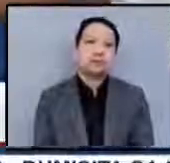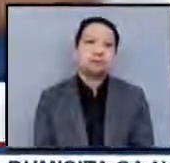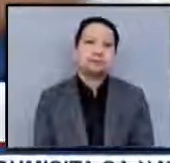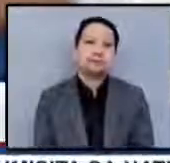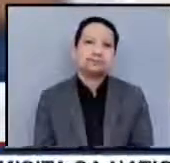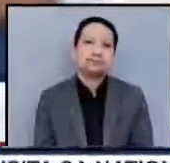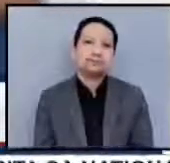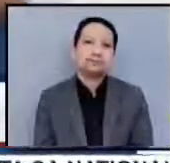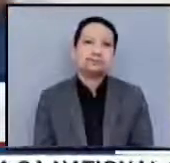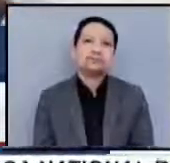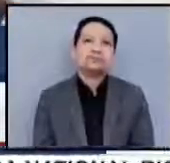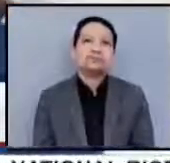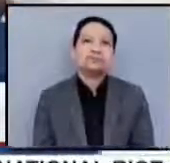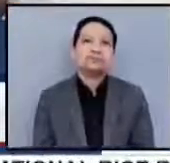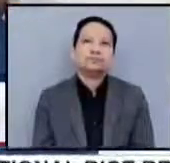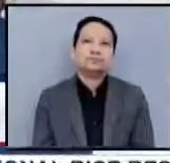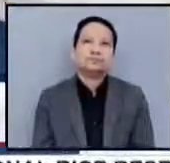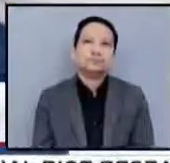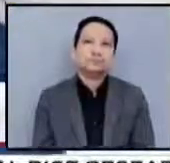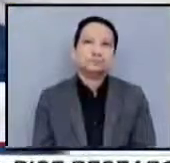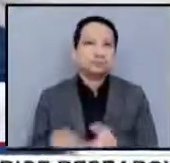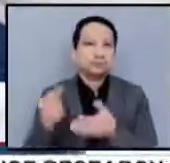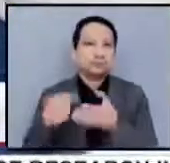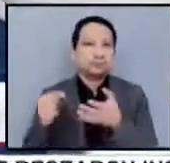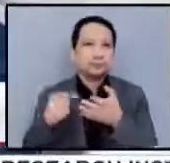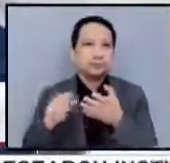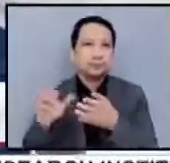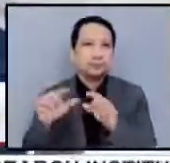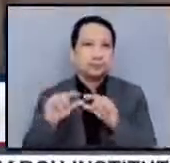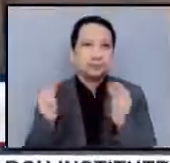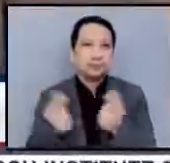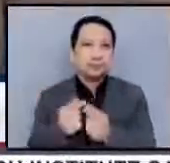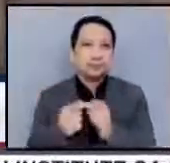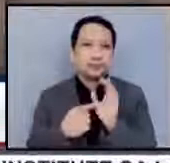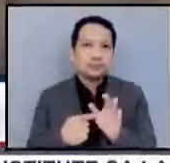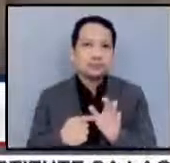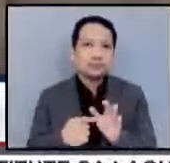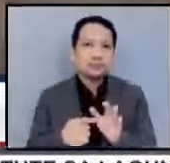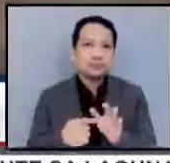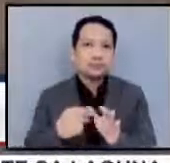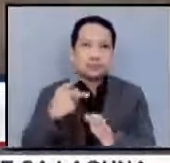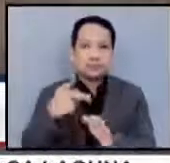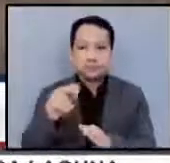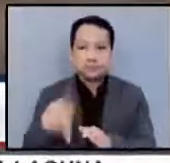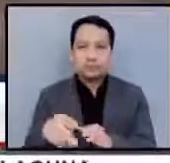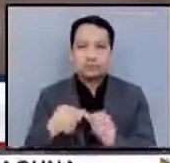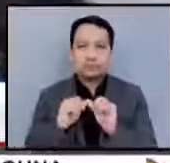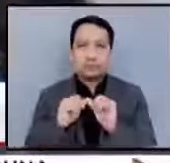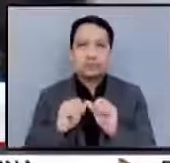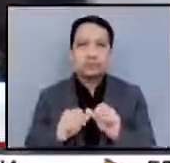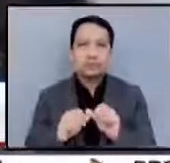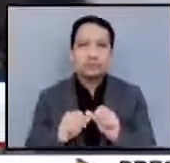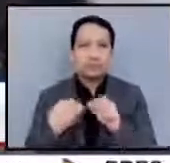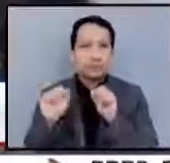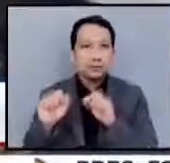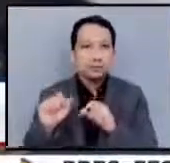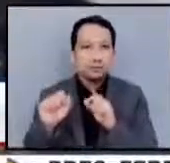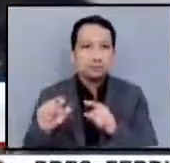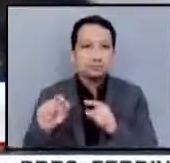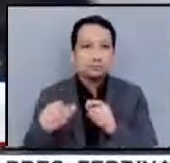prosesong ito ang ininspeksyon ng Civil Security Group ng Philippine National Police dahil magiging mabenta na ang mga ito. Base